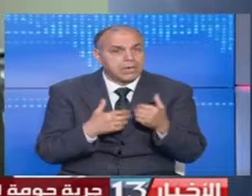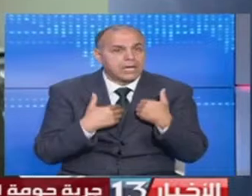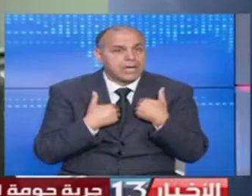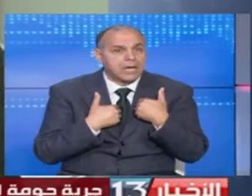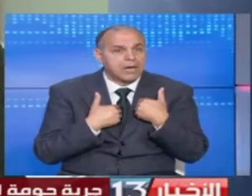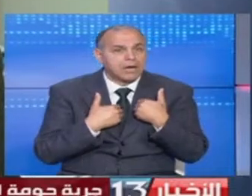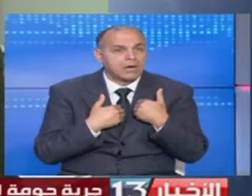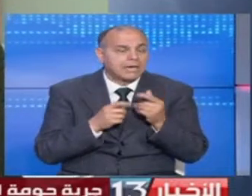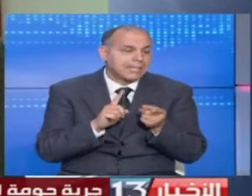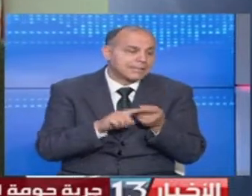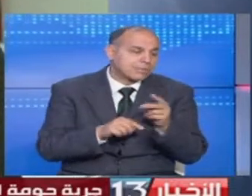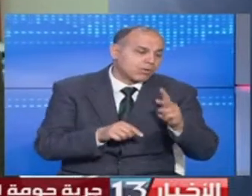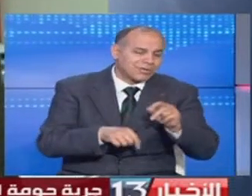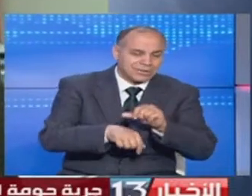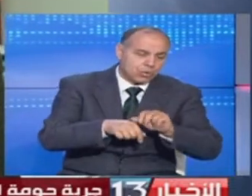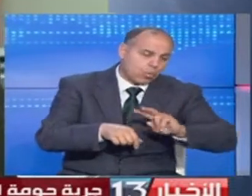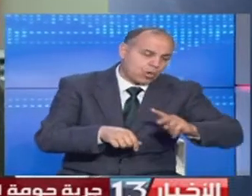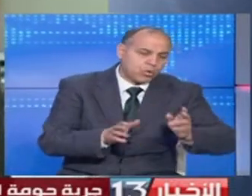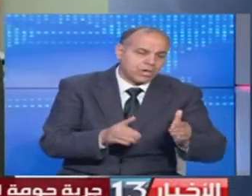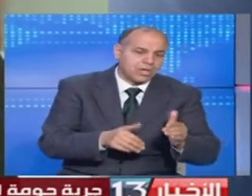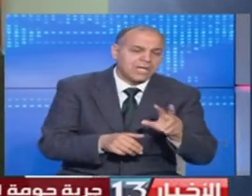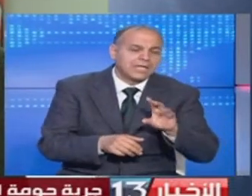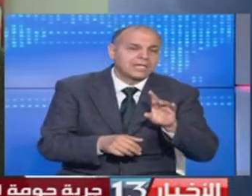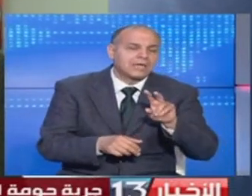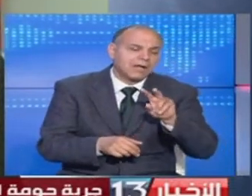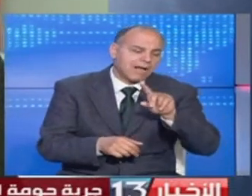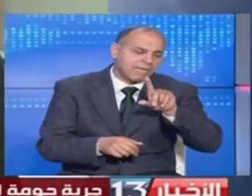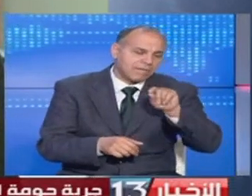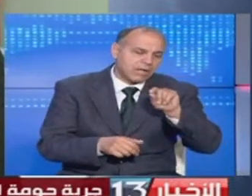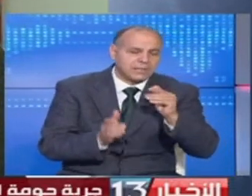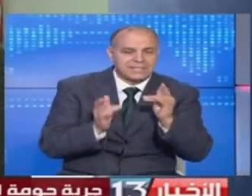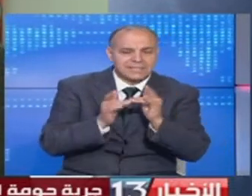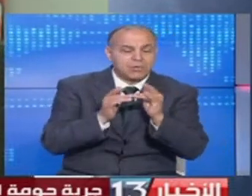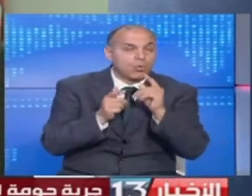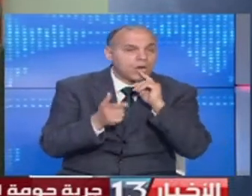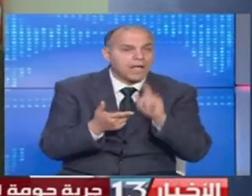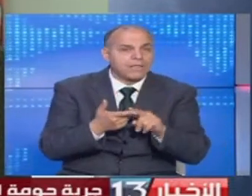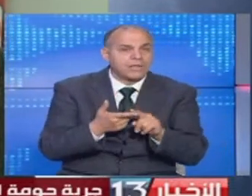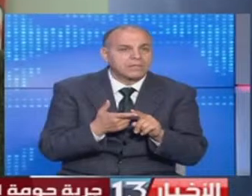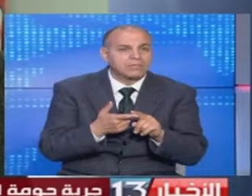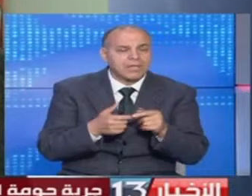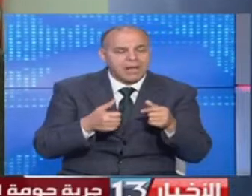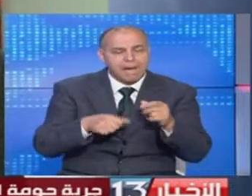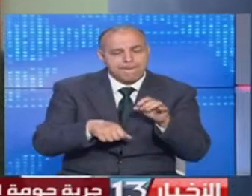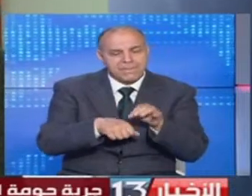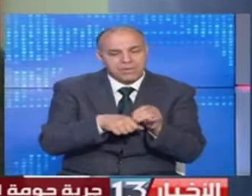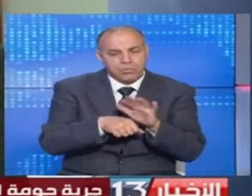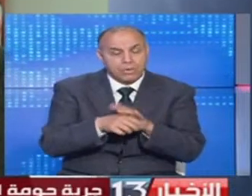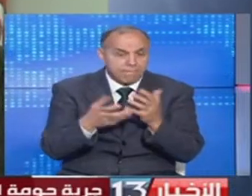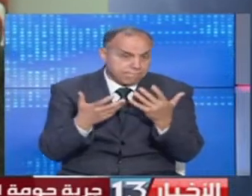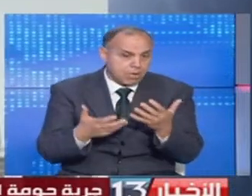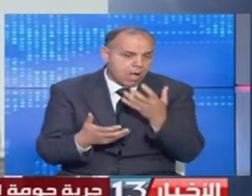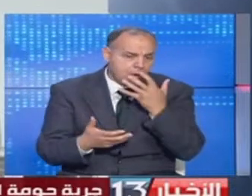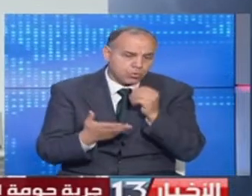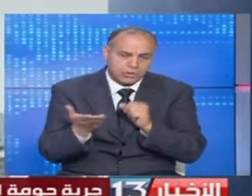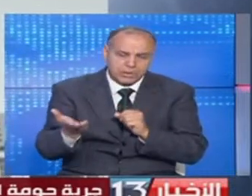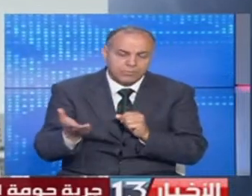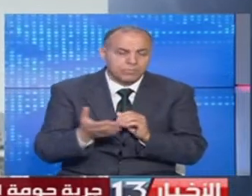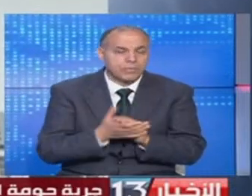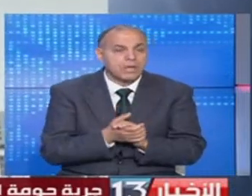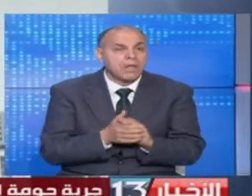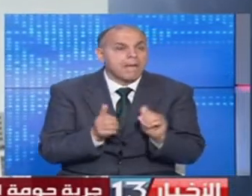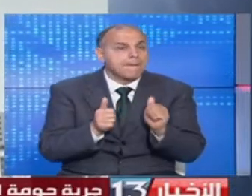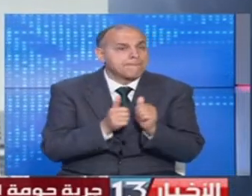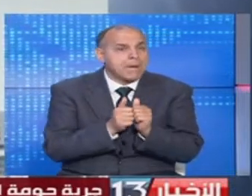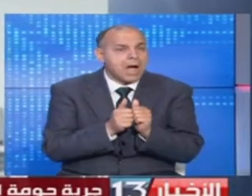خصصنا قسم الجراحه العامه وعشرين سرير المرض الكوفيه اللي يستحقها هو مع